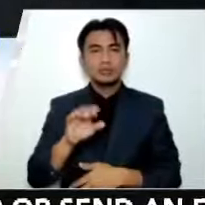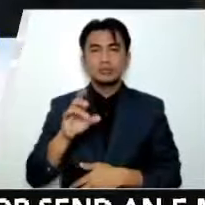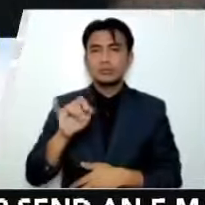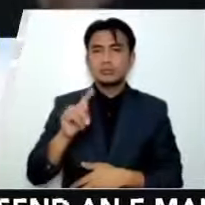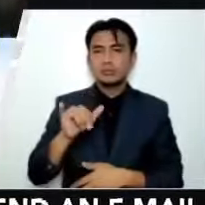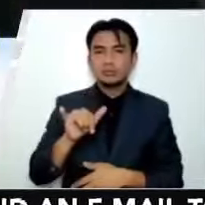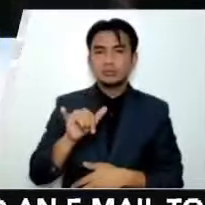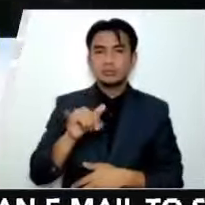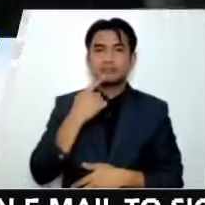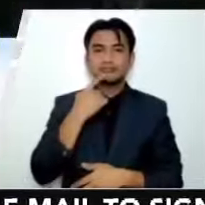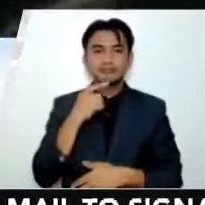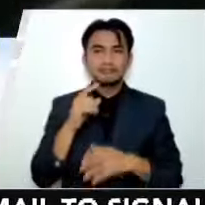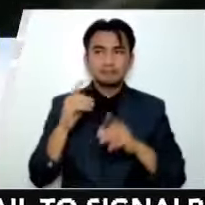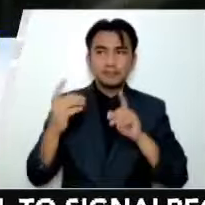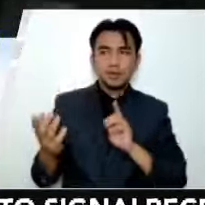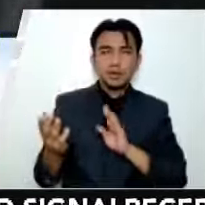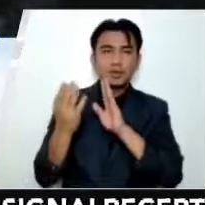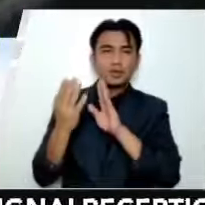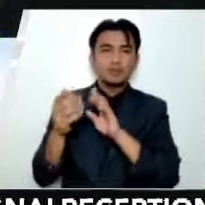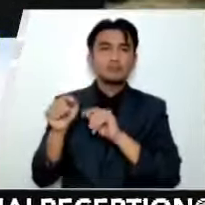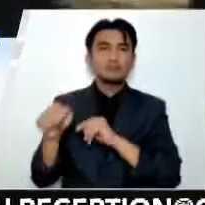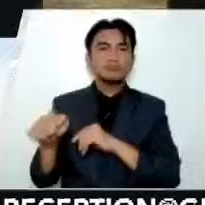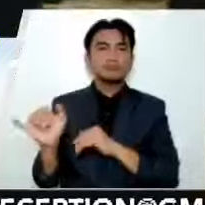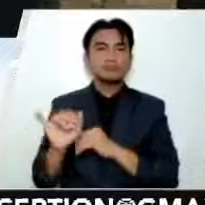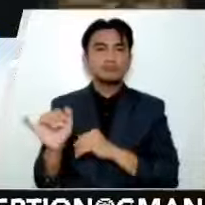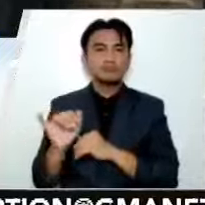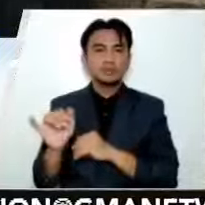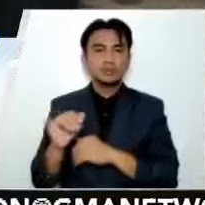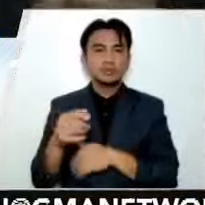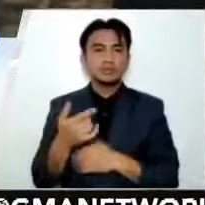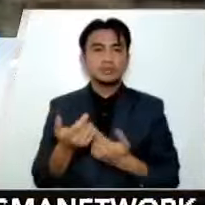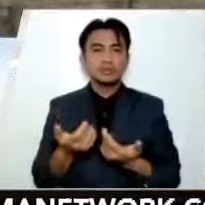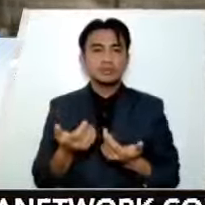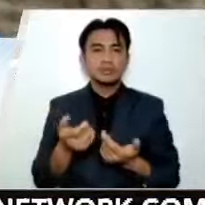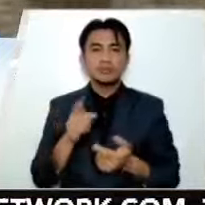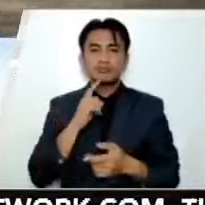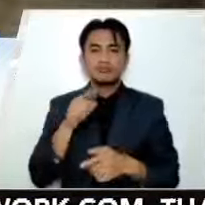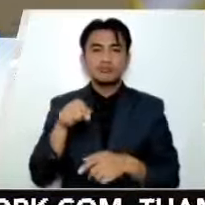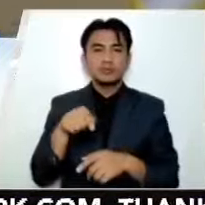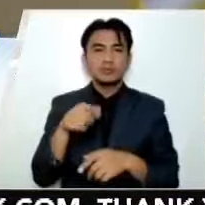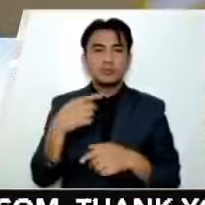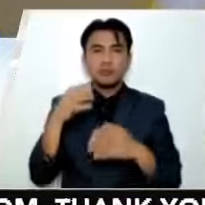Lee Hsien Loong, itinuturing na founding father of Singapore na si